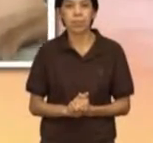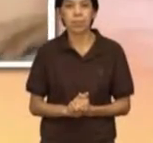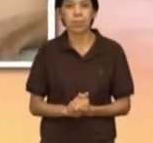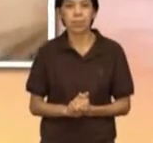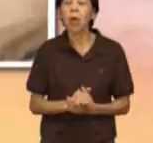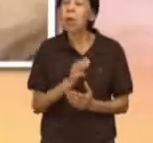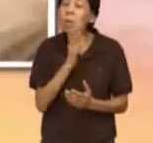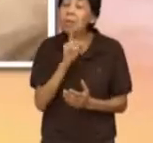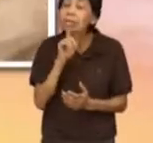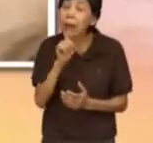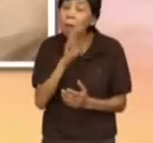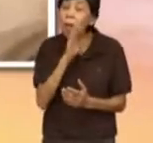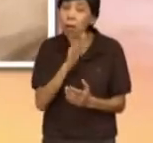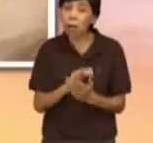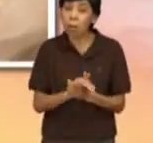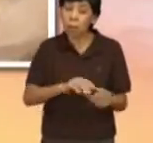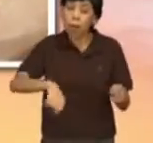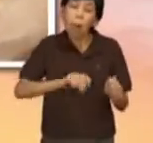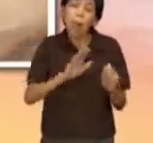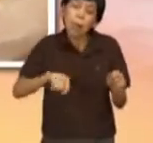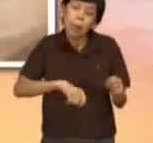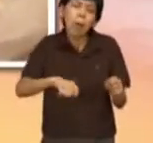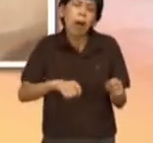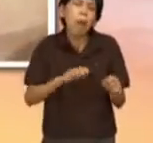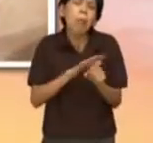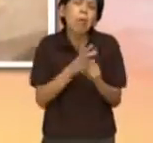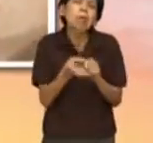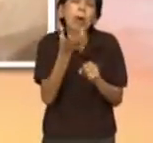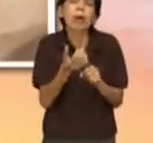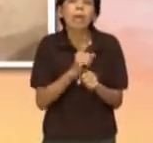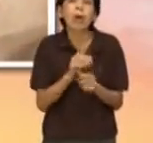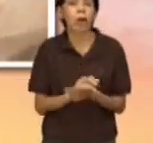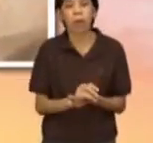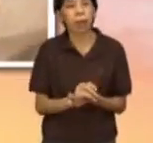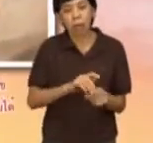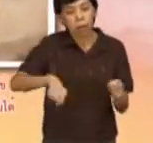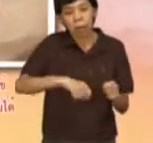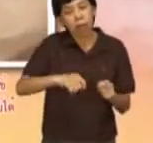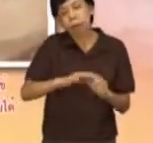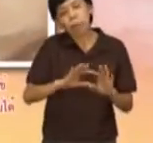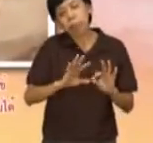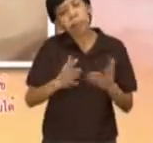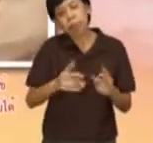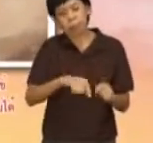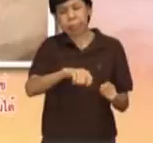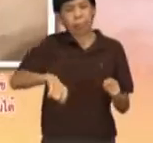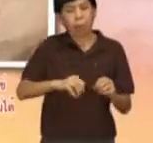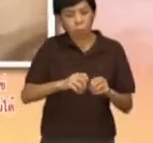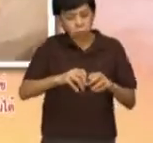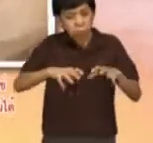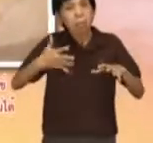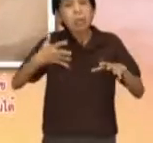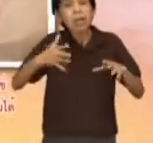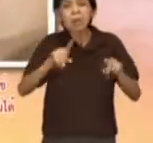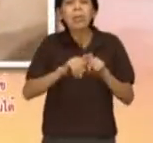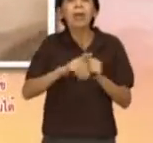แล้วถ้าหากว่าเราไม่คนคือคนพอสมควรมันจะเป็นยังไงอะคะ มันก็ไม่ฟูมันก็จะด้านก็เหมือนกับเราตี